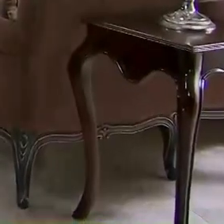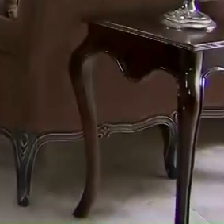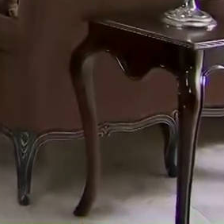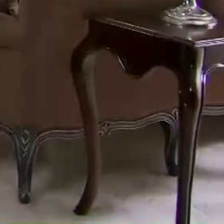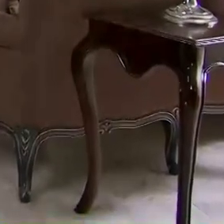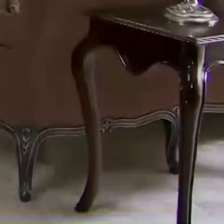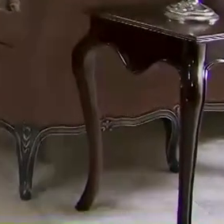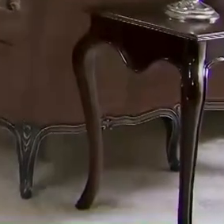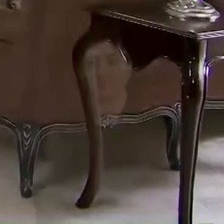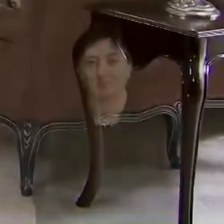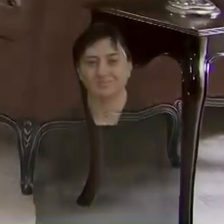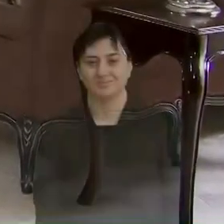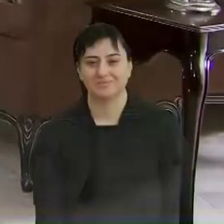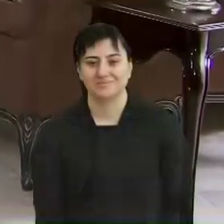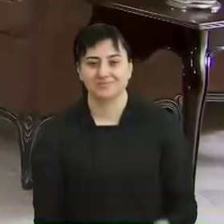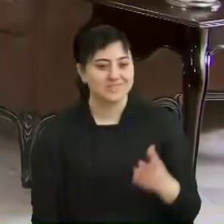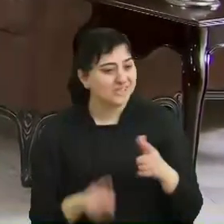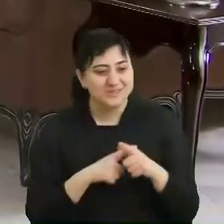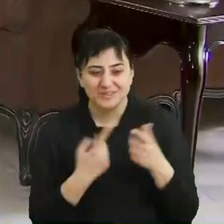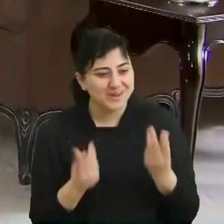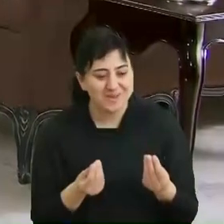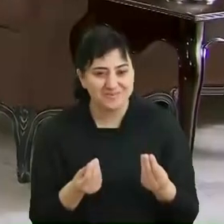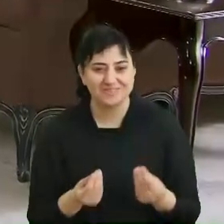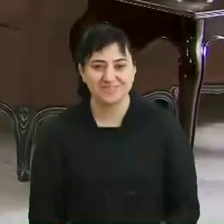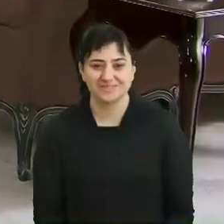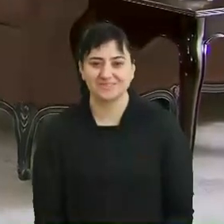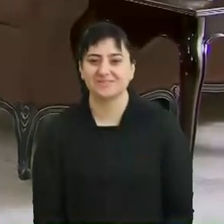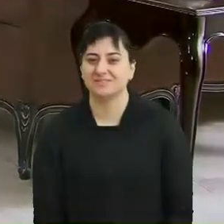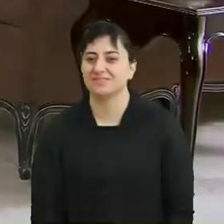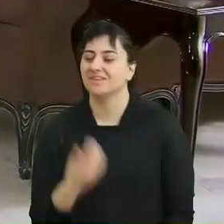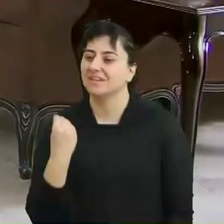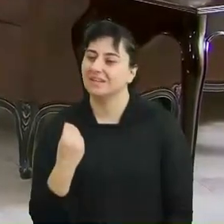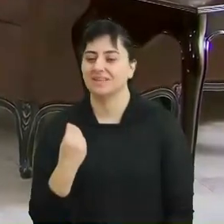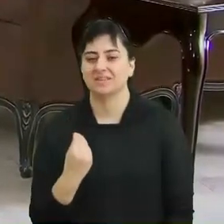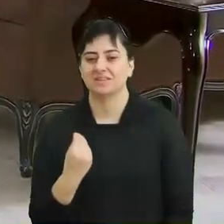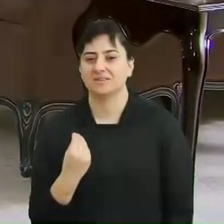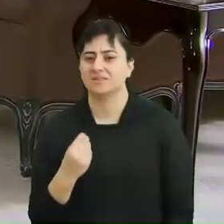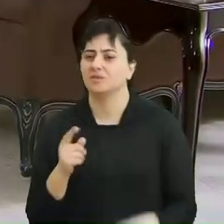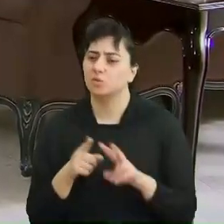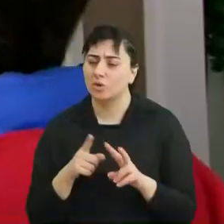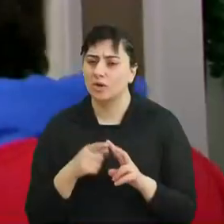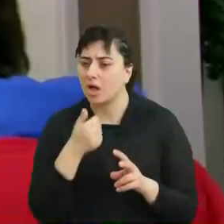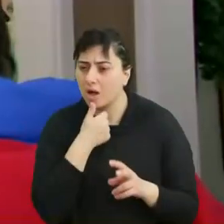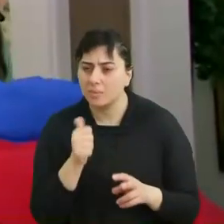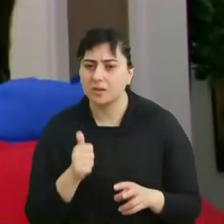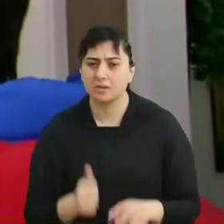Junior salona girdi. Anam, Junior paşam, ne haber oğlum? İyidir Nurhan abi. Nurhan abi.